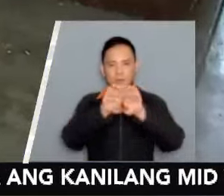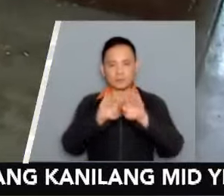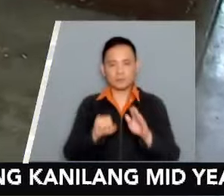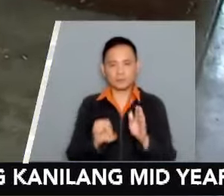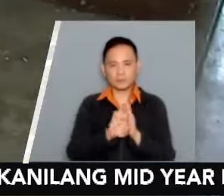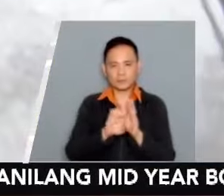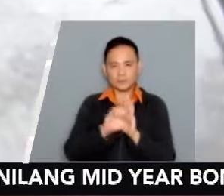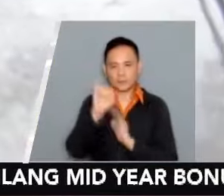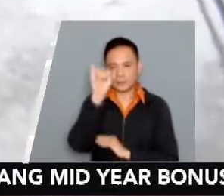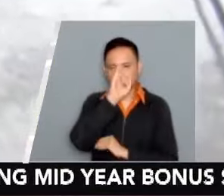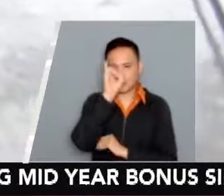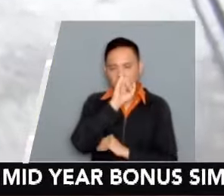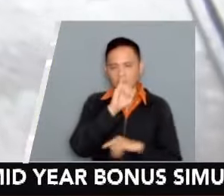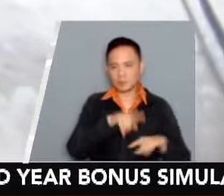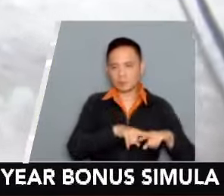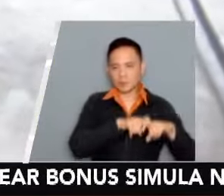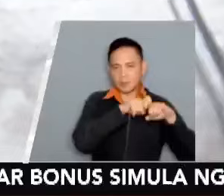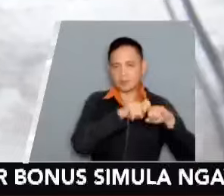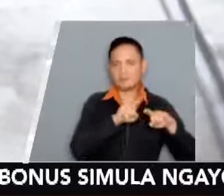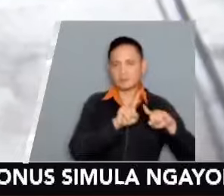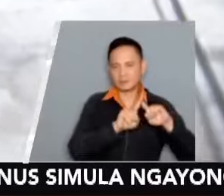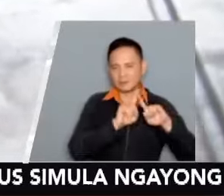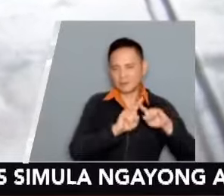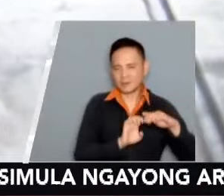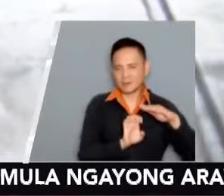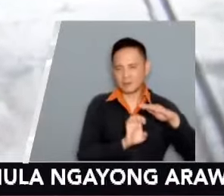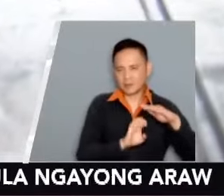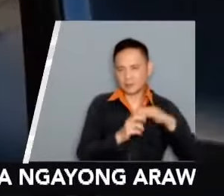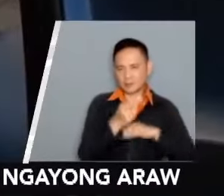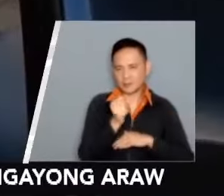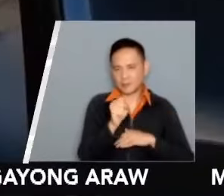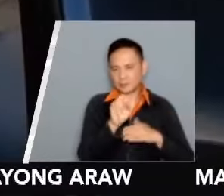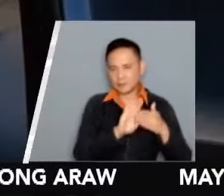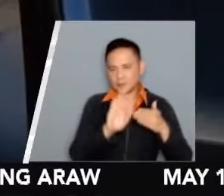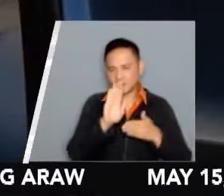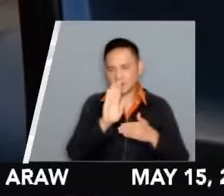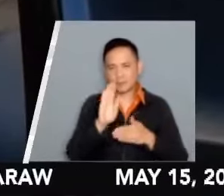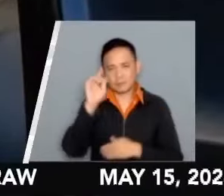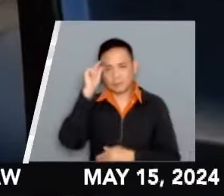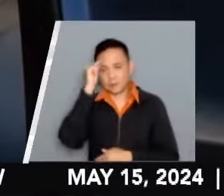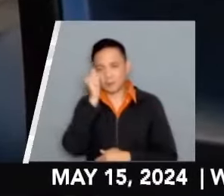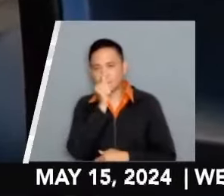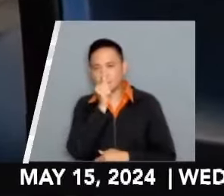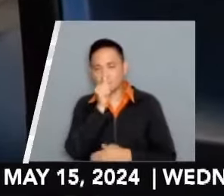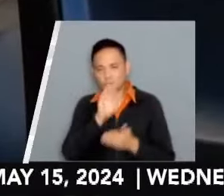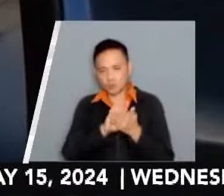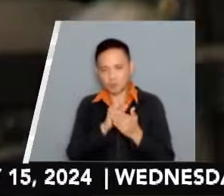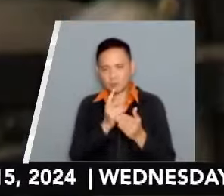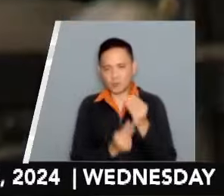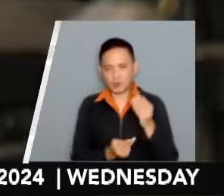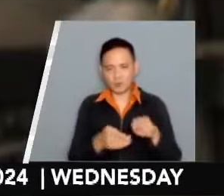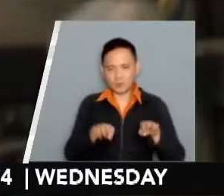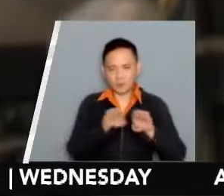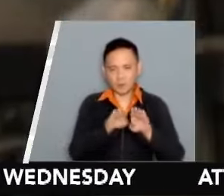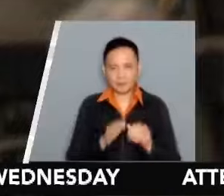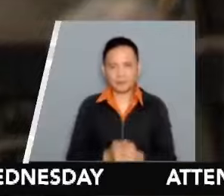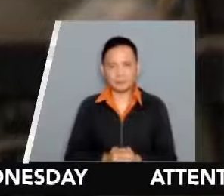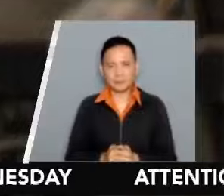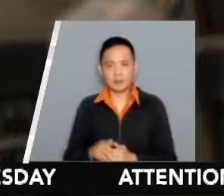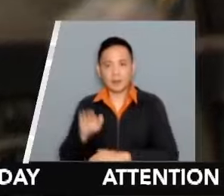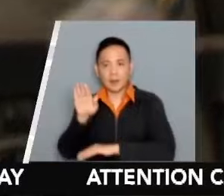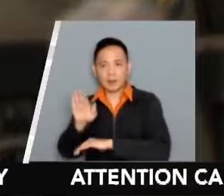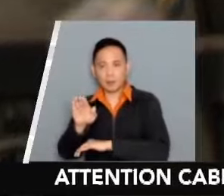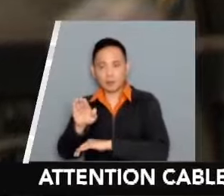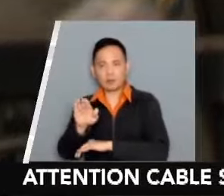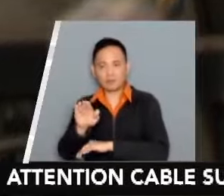sa lahat ng antas sa mga pampubliko at pribadong paaralan hanggang bukas. Hindi rin muna face-to-face ang mga panghapon na klase mula preschool hanggang